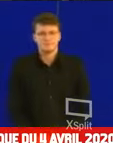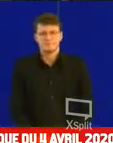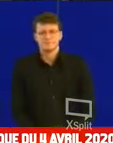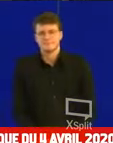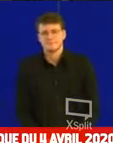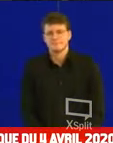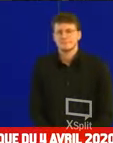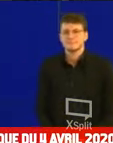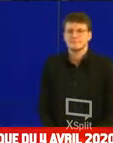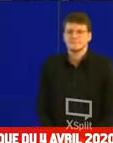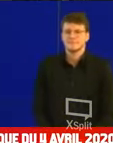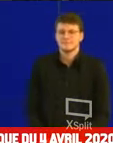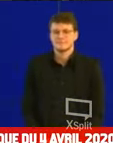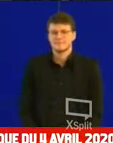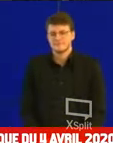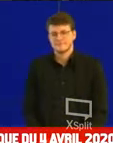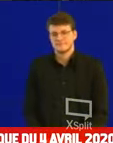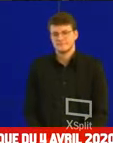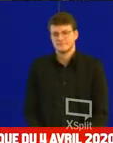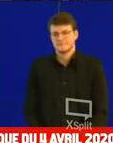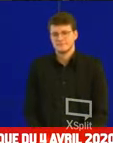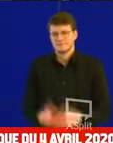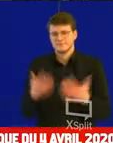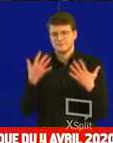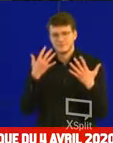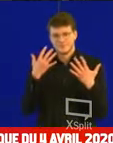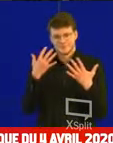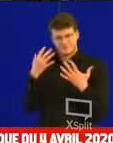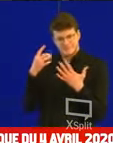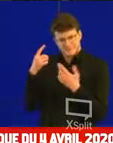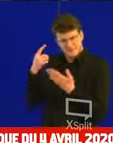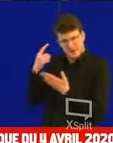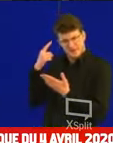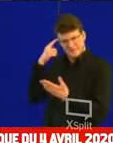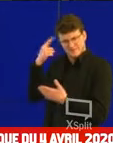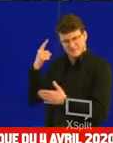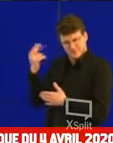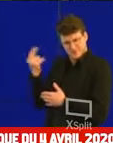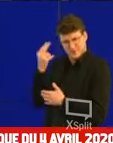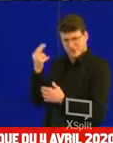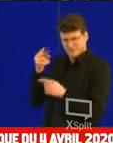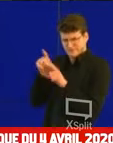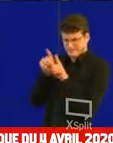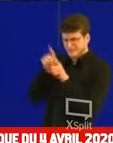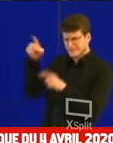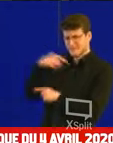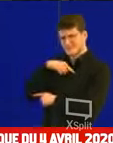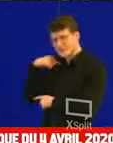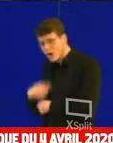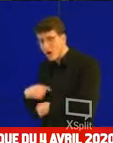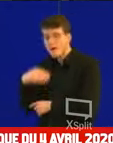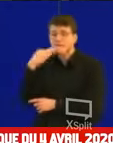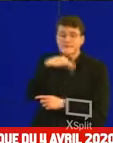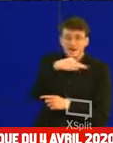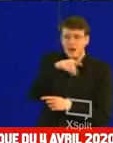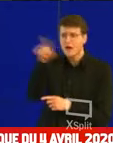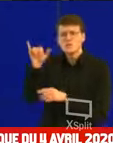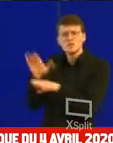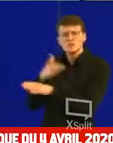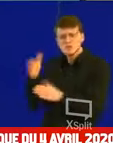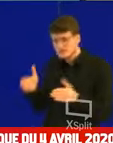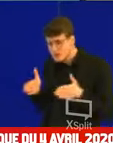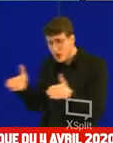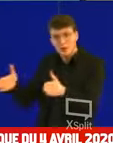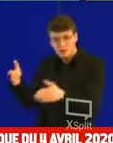est venu tourner de strathearn smet those in france and in china il faut vous y ferez